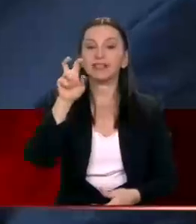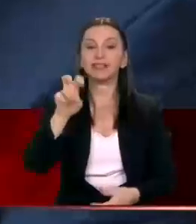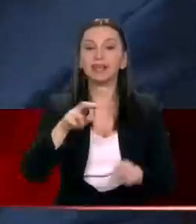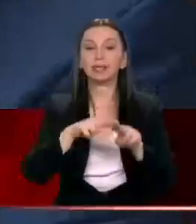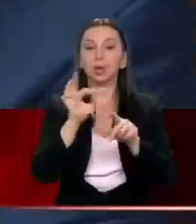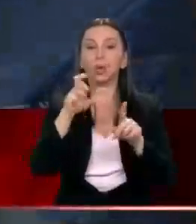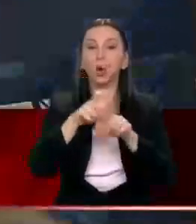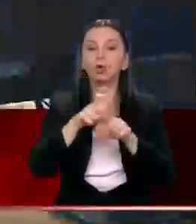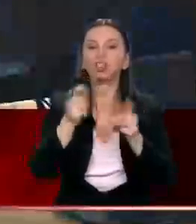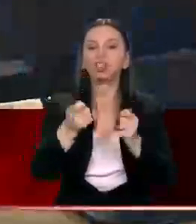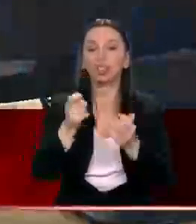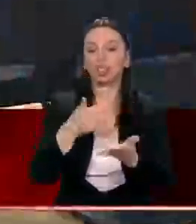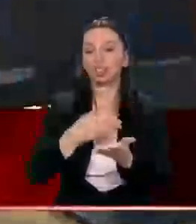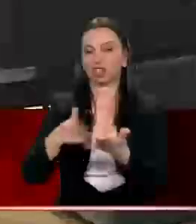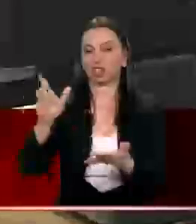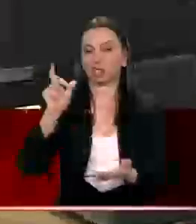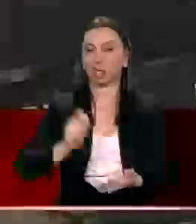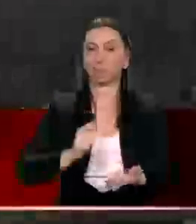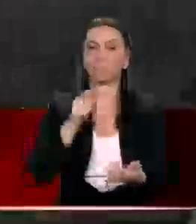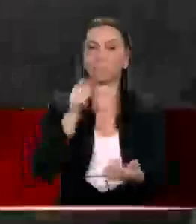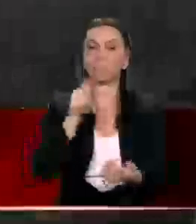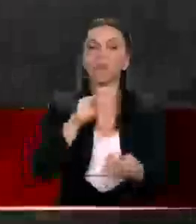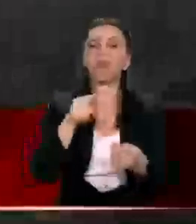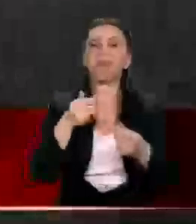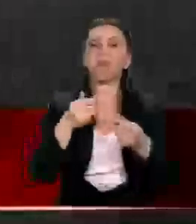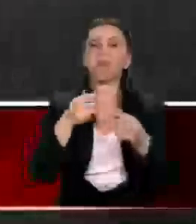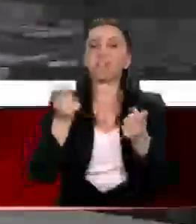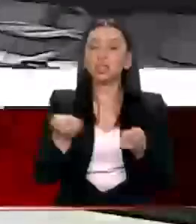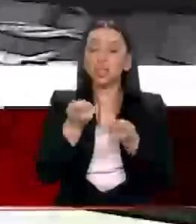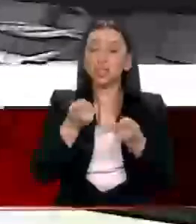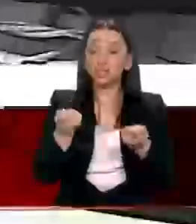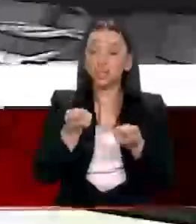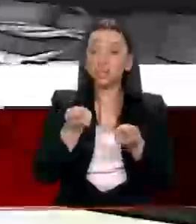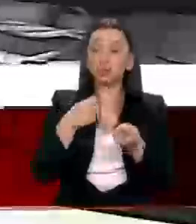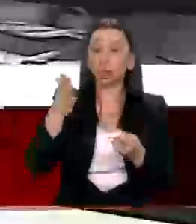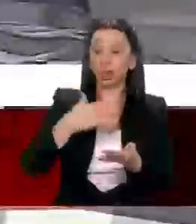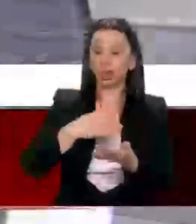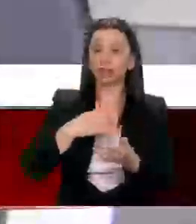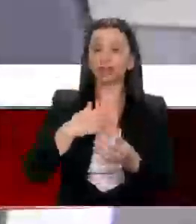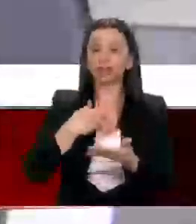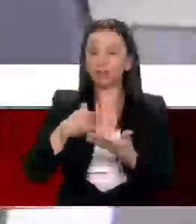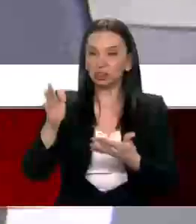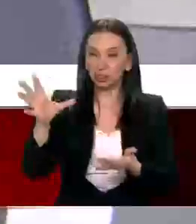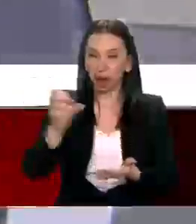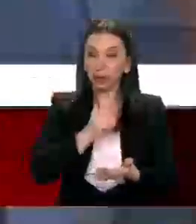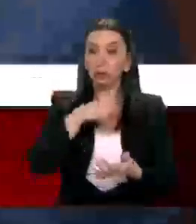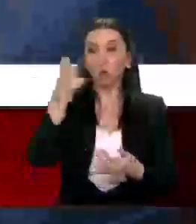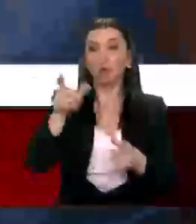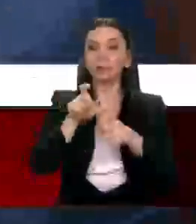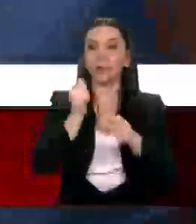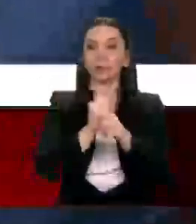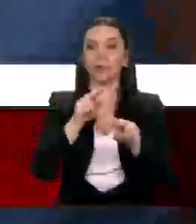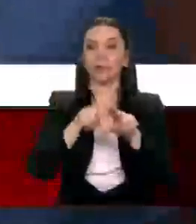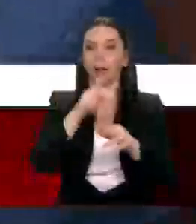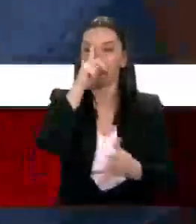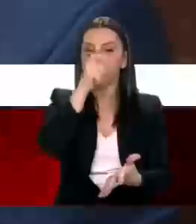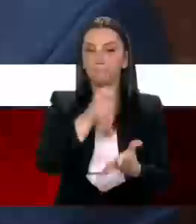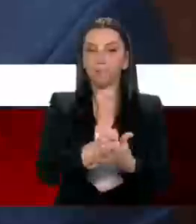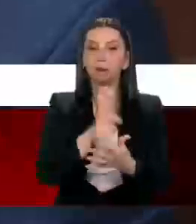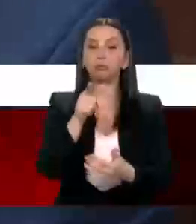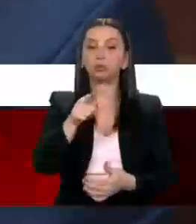işten çıkışını yapacağım ancak iş yerinden çıkışını sonra SGK'dan aylık tahsis talebinde bulunabilir aylık tahsis